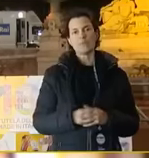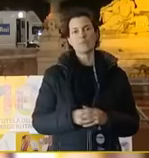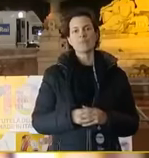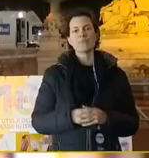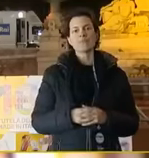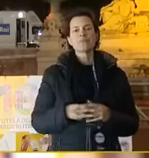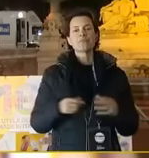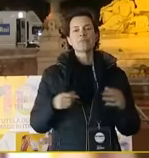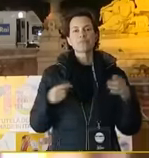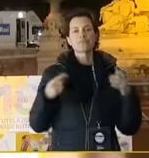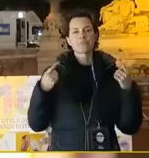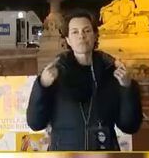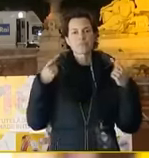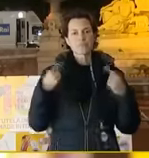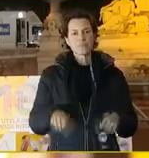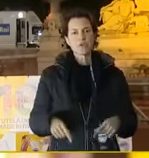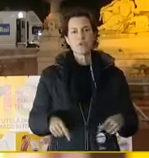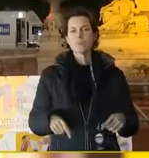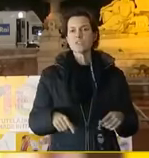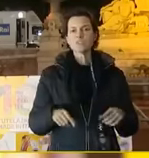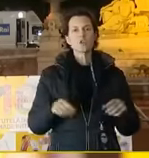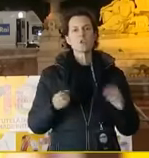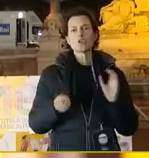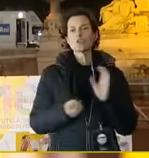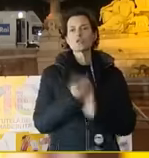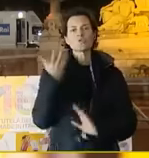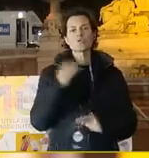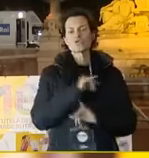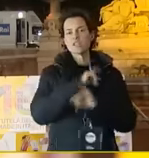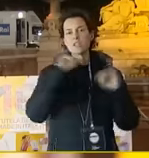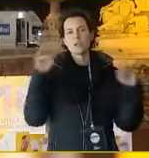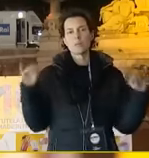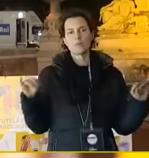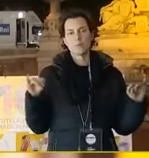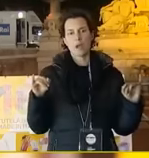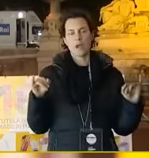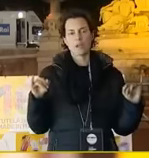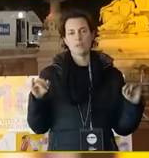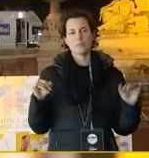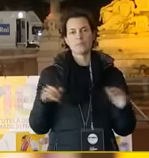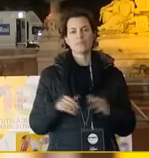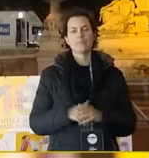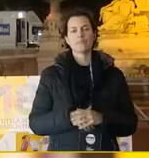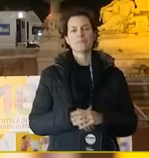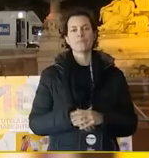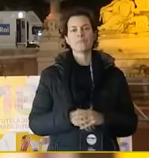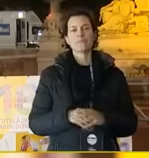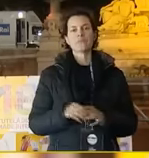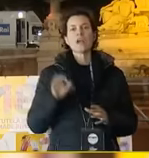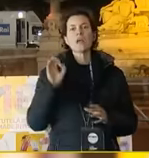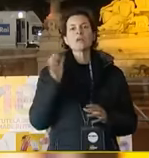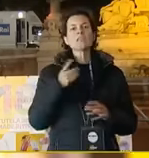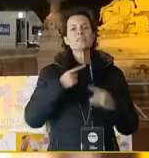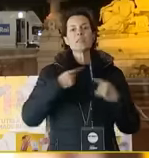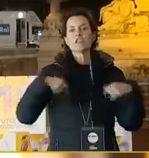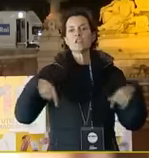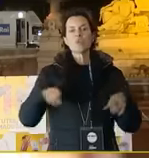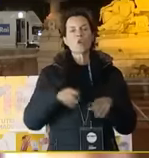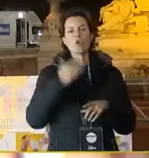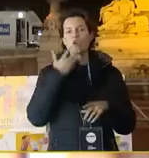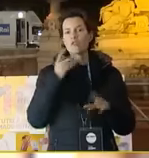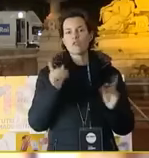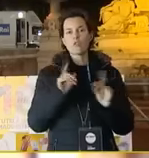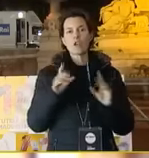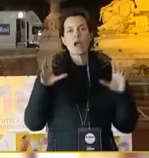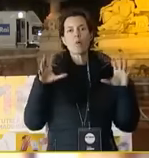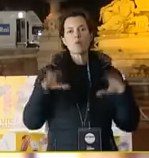questa cosa non accadrà se non siamo noi a farla accadere, se non siamo noi a impegnarci in prima